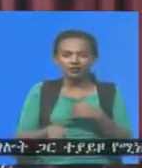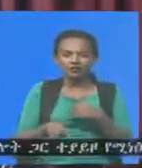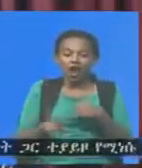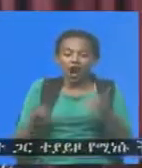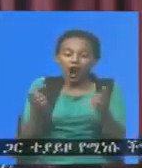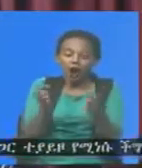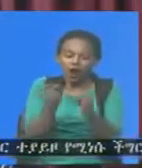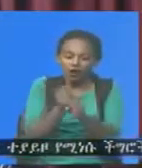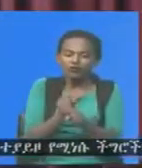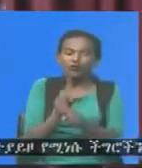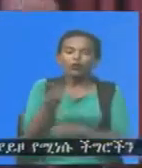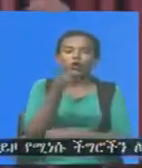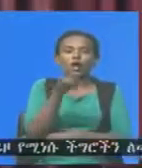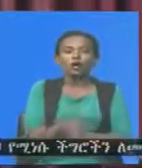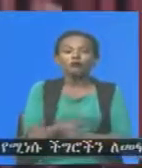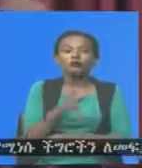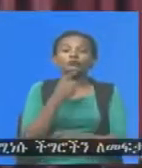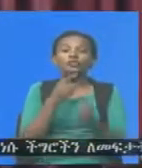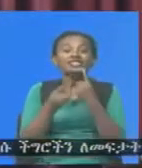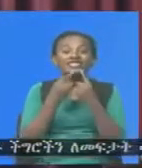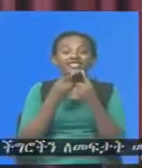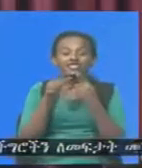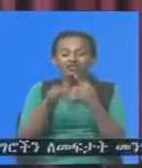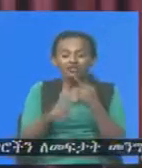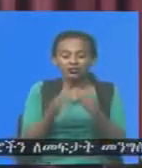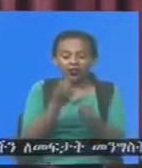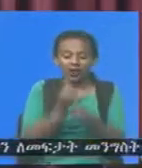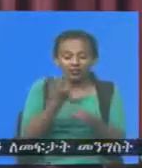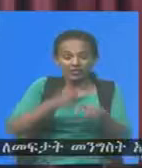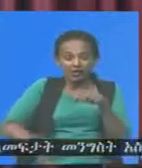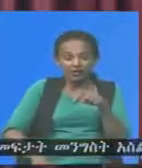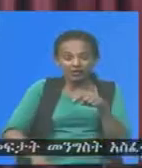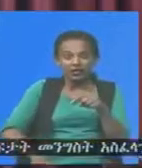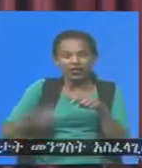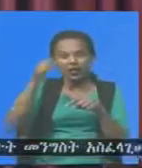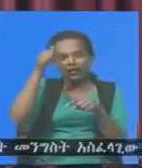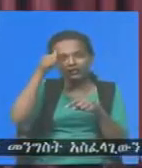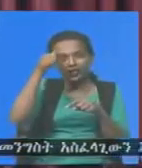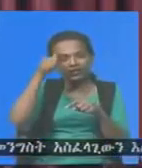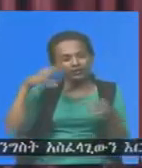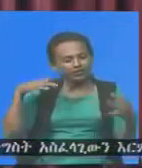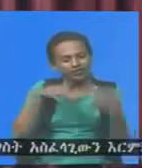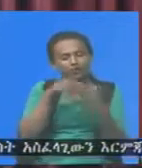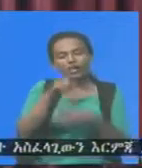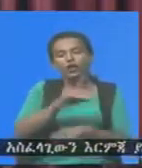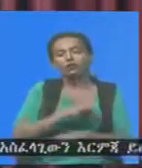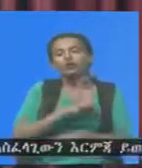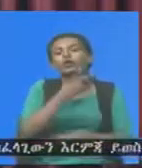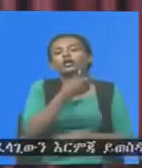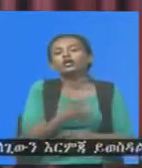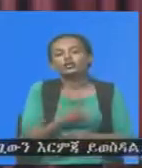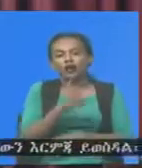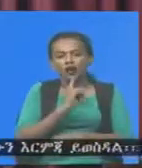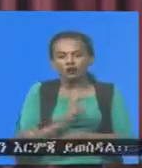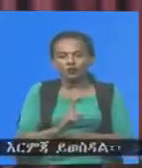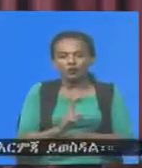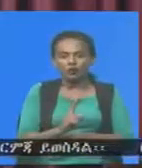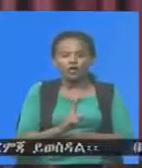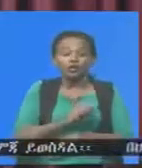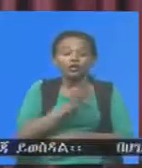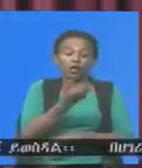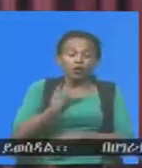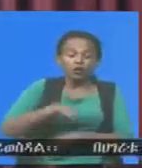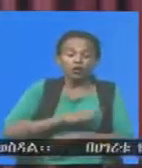አለበት። በንግግር እዚህ ማቀፍ ሲያቅተን ኤርትራ ሄድና ጥይት ተኩሳል። ያ ደሞ ኪሳራ ነው። ኪሳራው ለኛ ብቻ